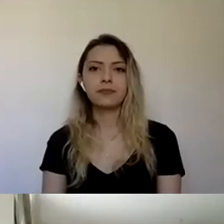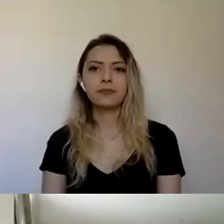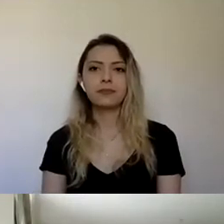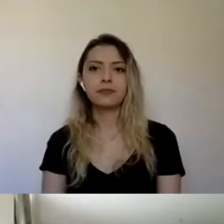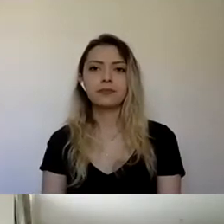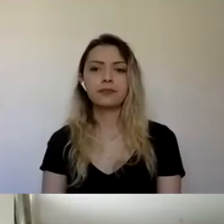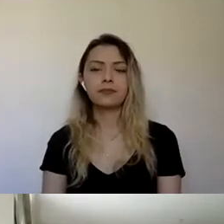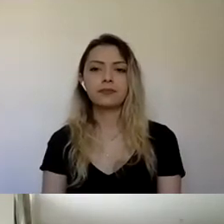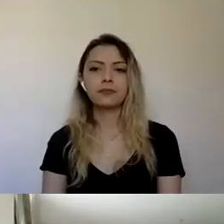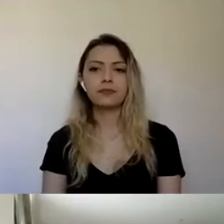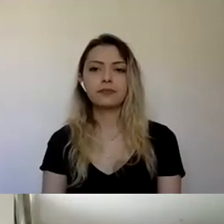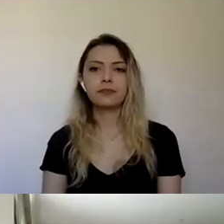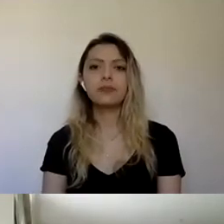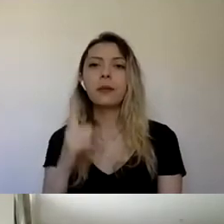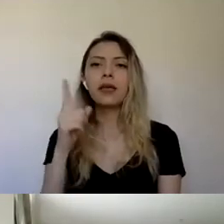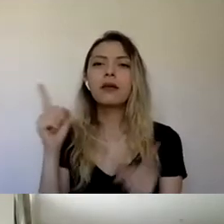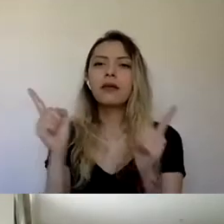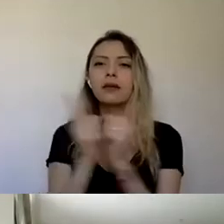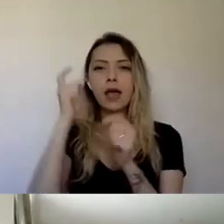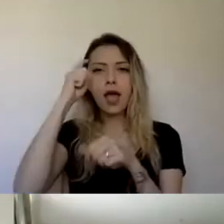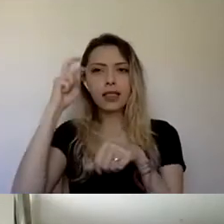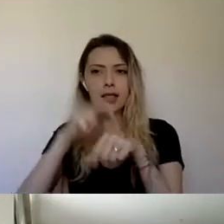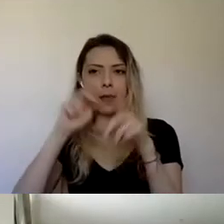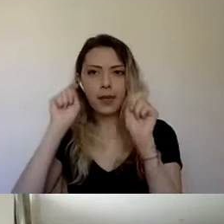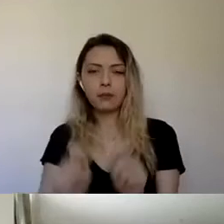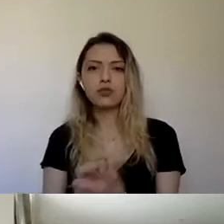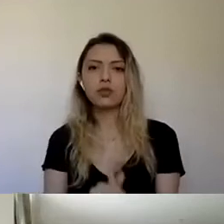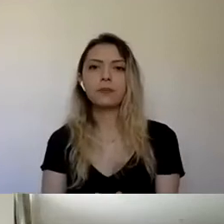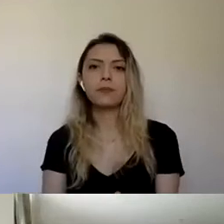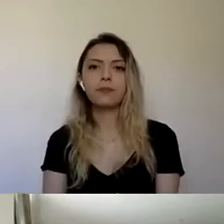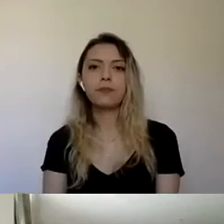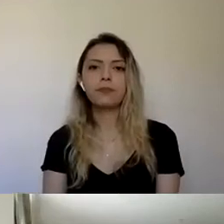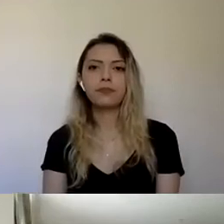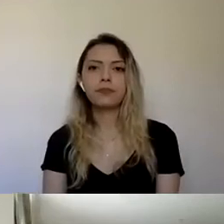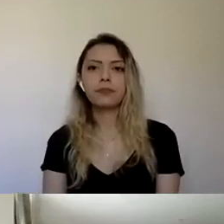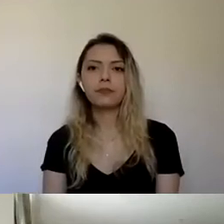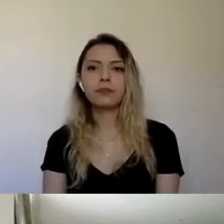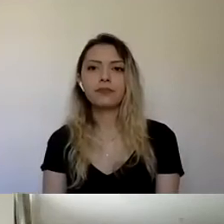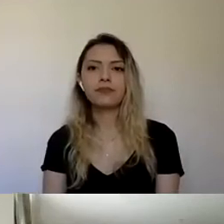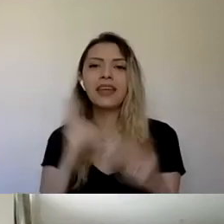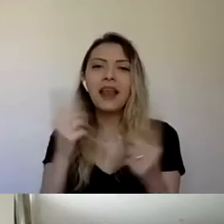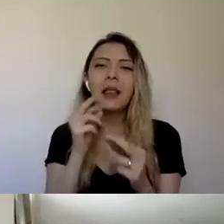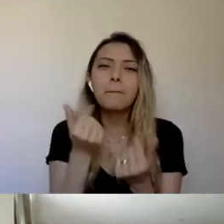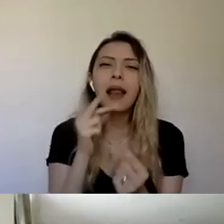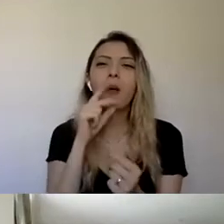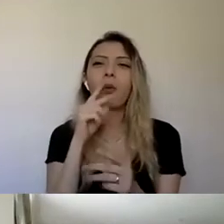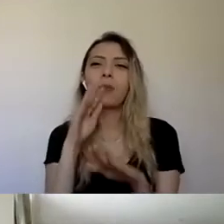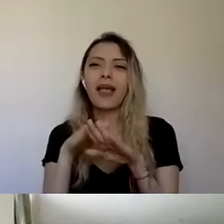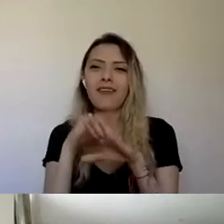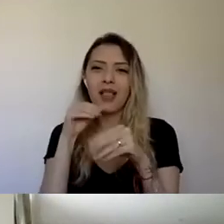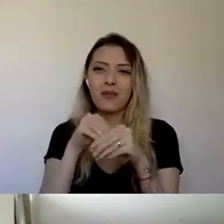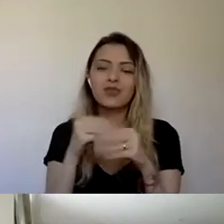bir kısa hatırlatma. Yine de konuşmanı yavaşlatmakta yarar var sevgili Pelin